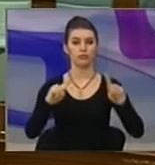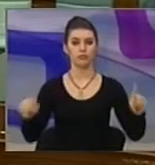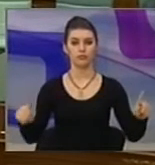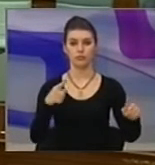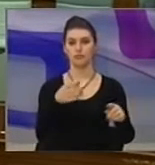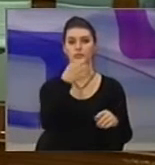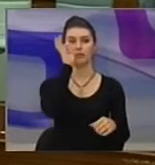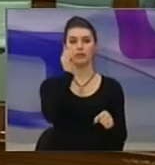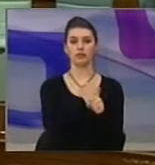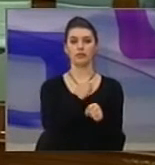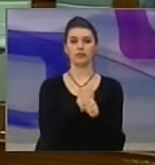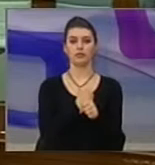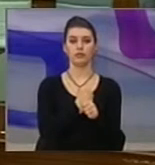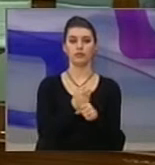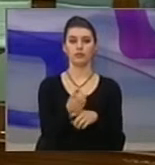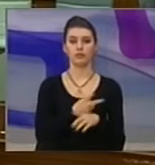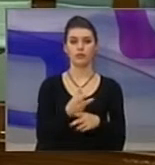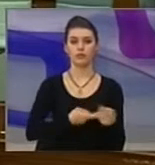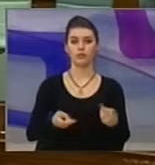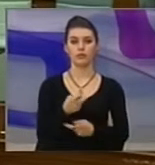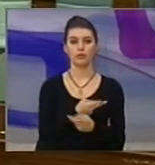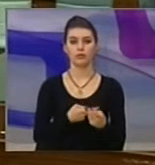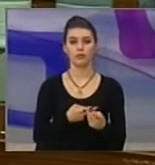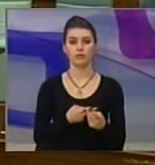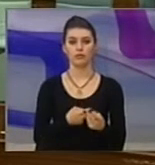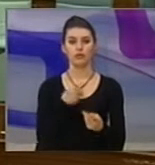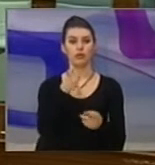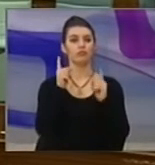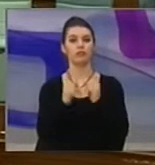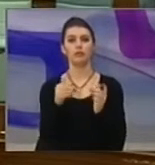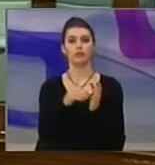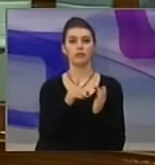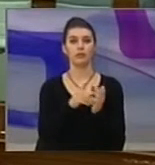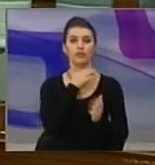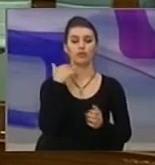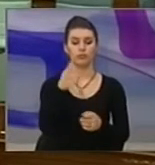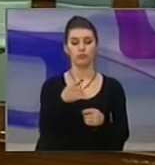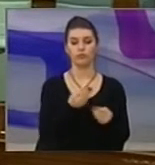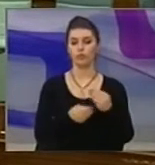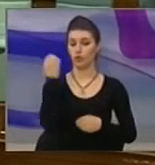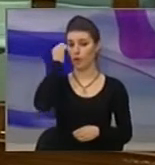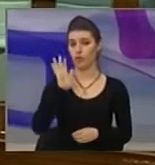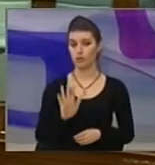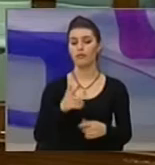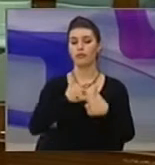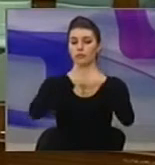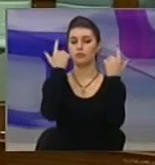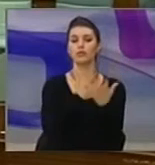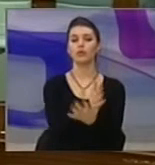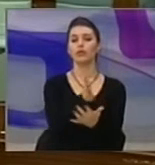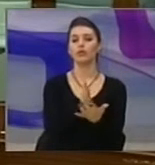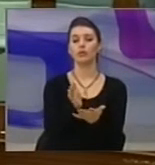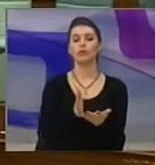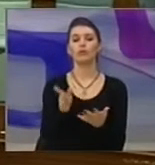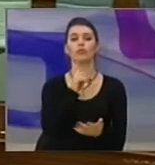e cilësis vorehe P Prom tyrejithash ë me Inter pëë E kosovësë bëh orentimi I prodimit